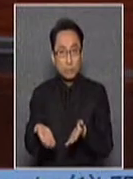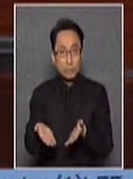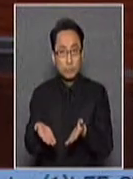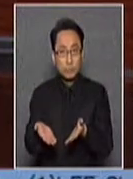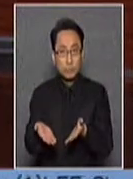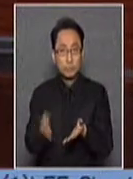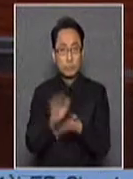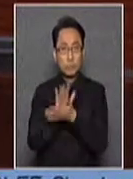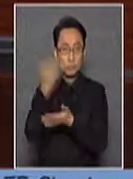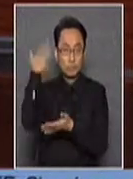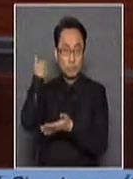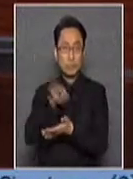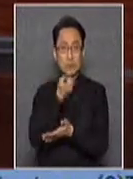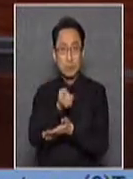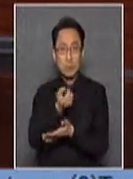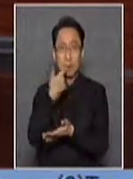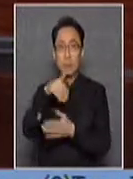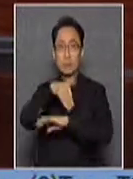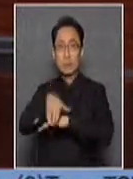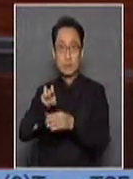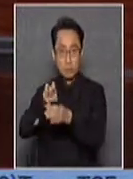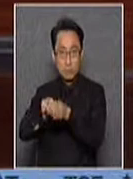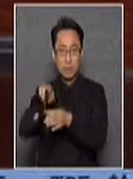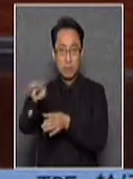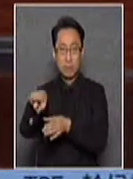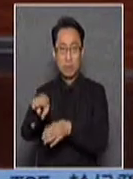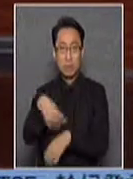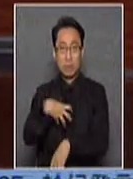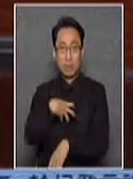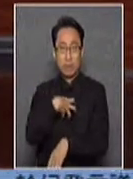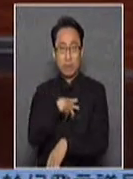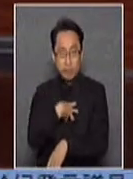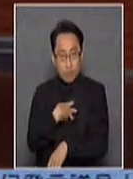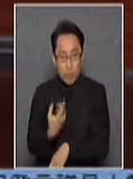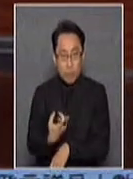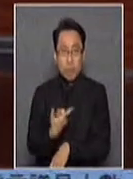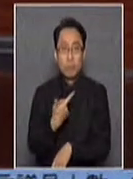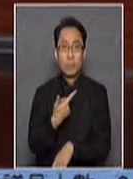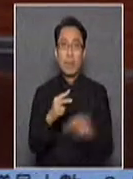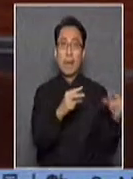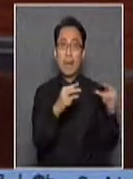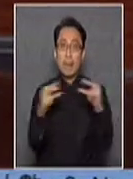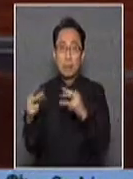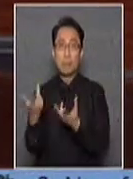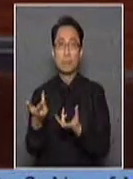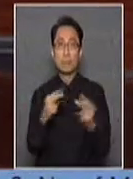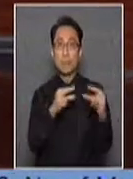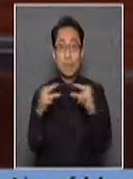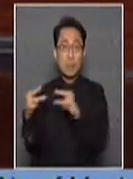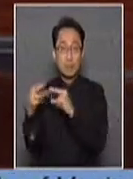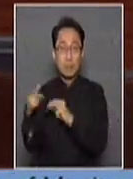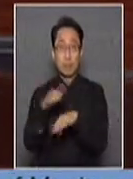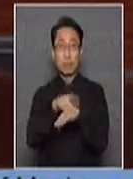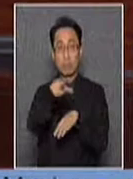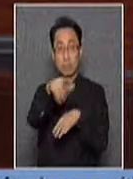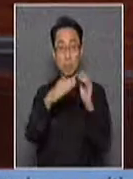前我亦都提出，即係新界西面對呢一個苦楚咧，正正就係輕鐵嘅潛在性。政府就成日用輕鐵，一間局長都會咁講噶